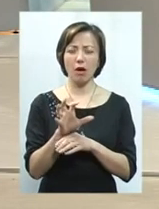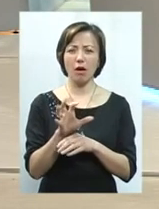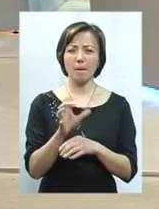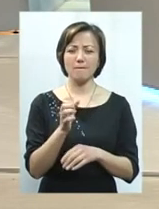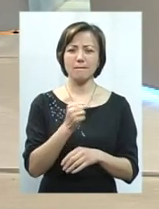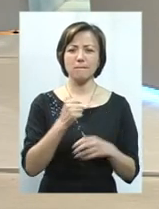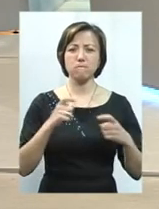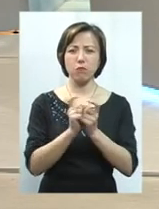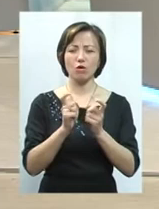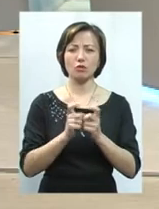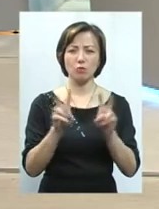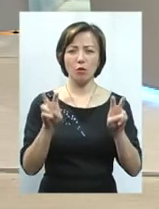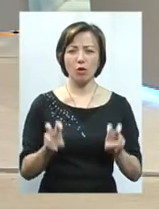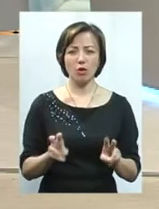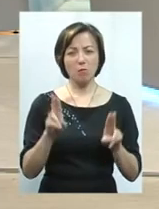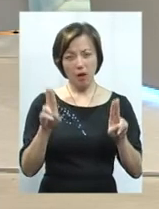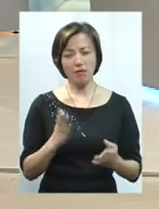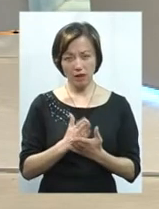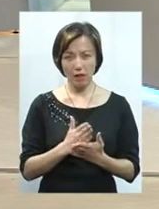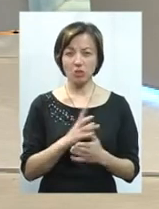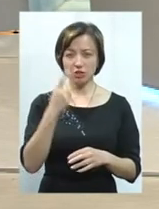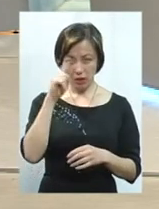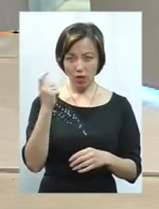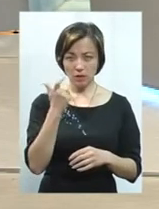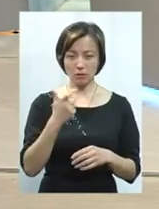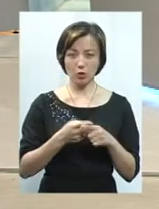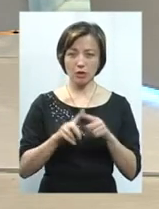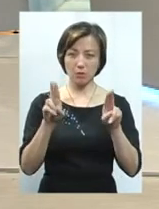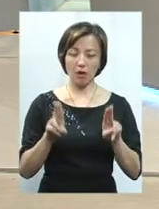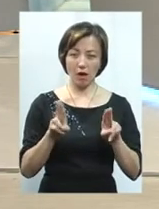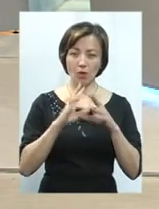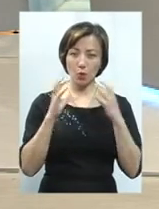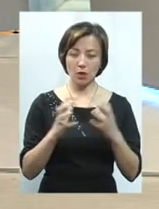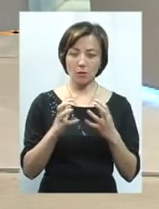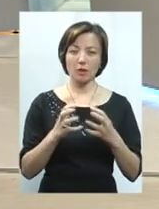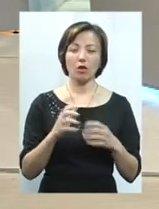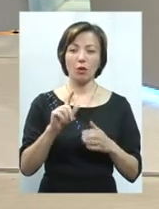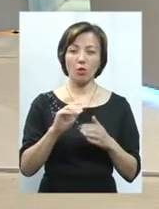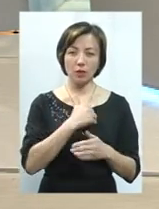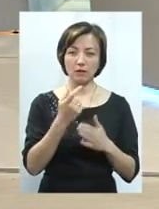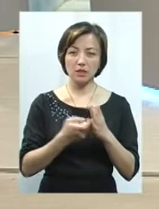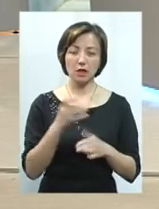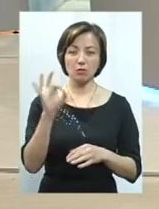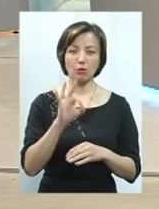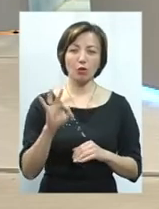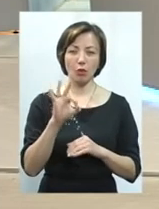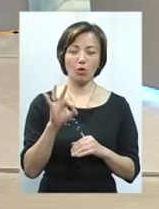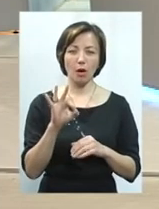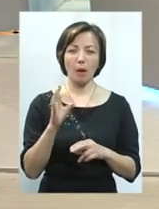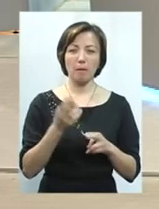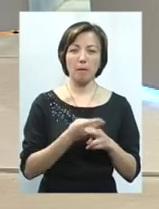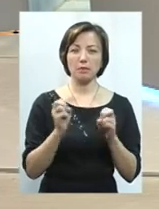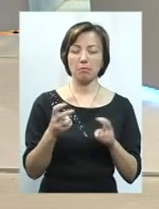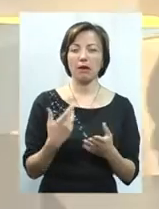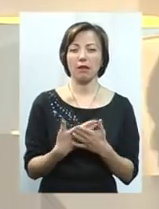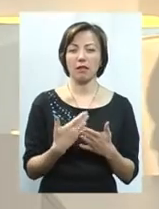собак? Які взагалі правила утримання? Чи в курсі хазяї про ці правила утримання? І також хотів би дізнатися з приводу безпеки,